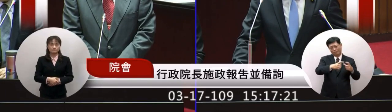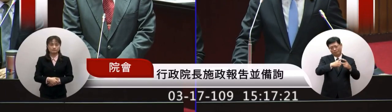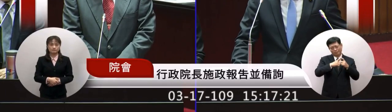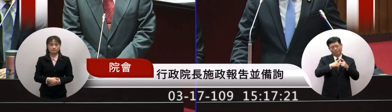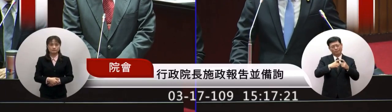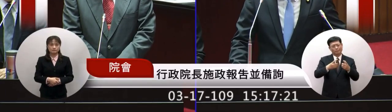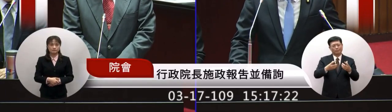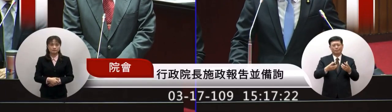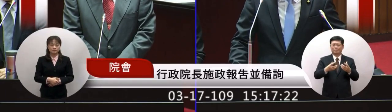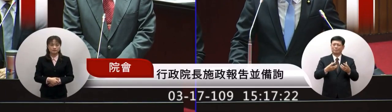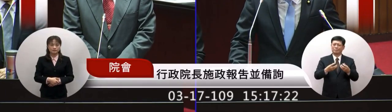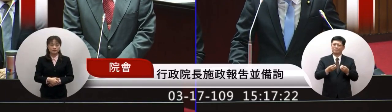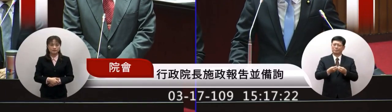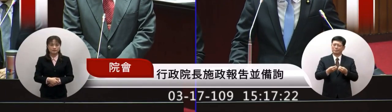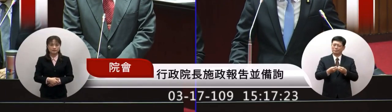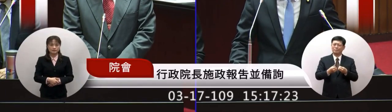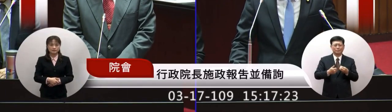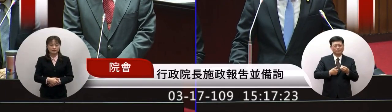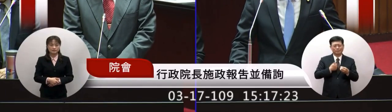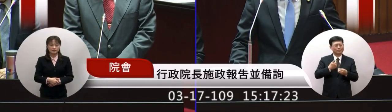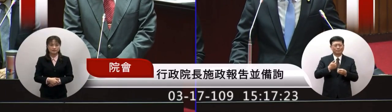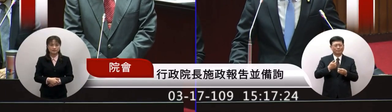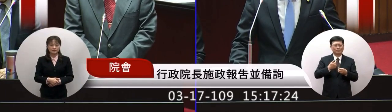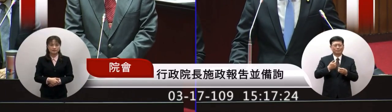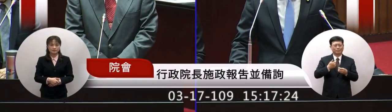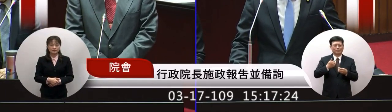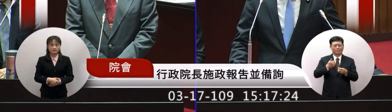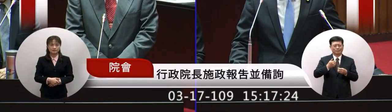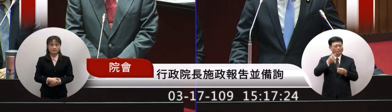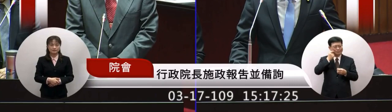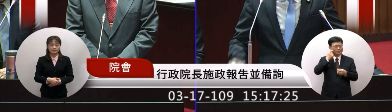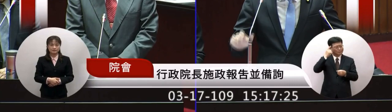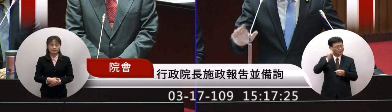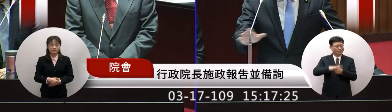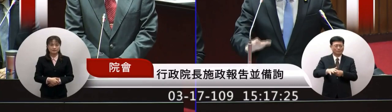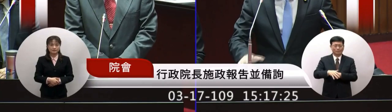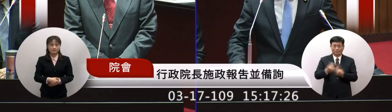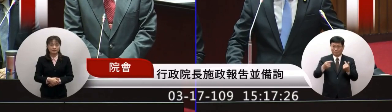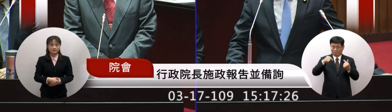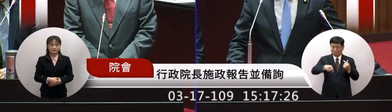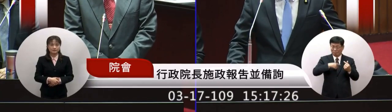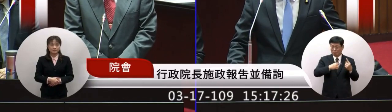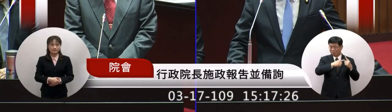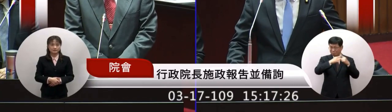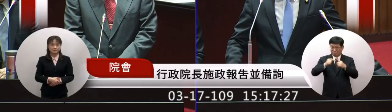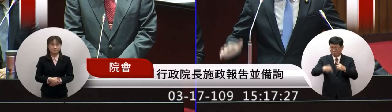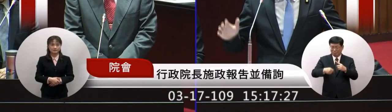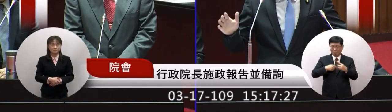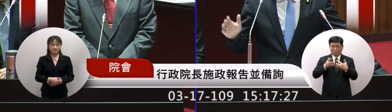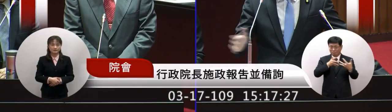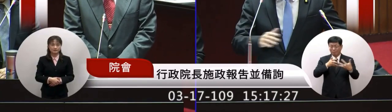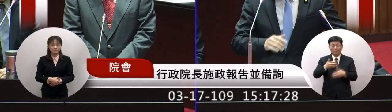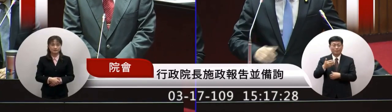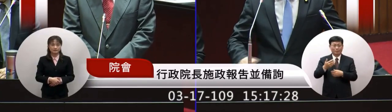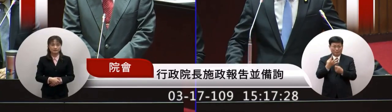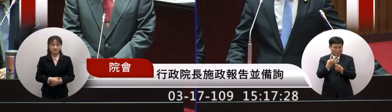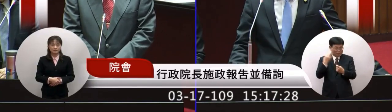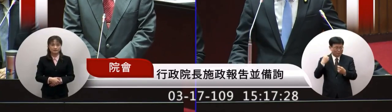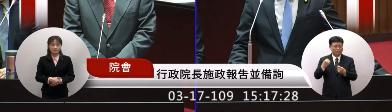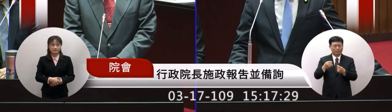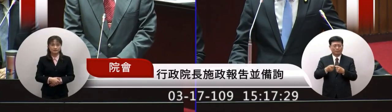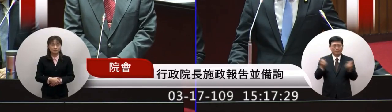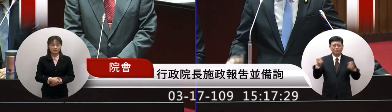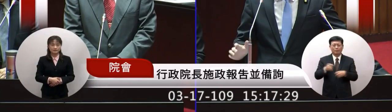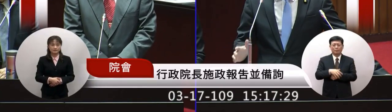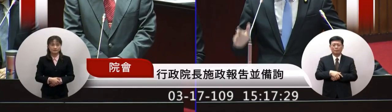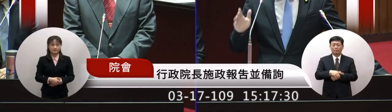啊，实在很难令人满意。在这个殿堂之上，在过去几年的时间里